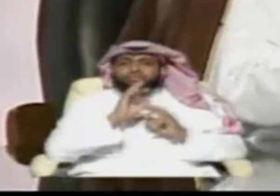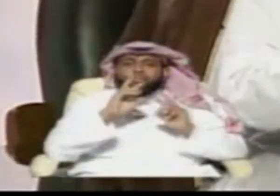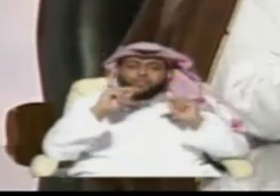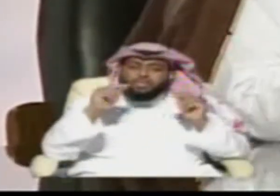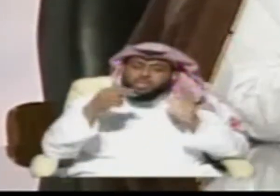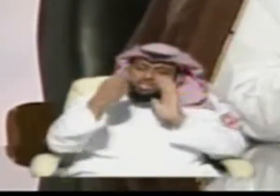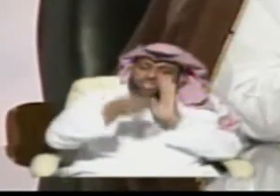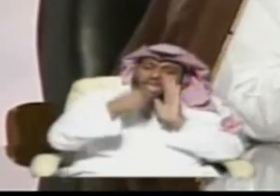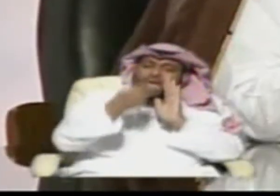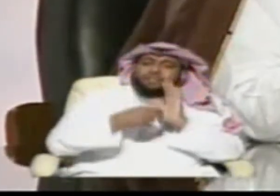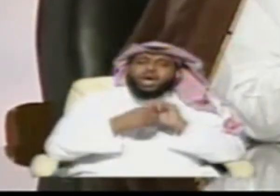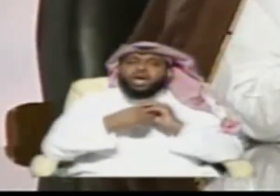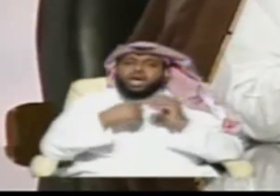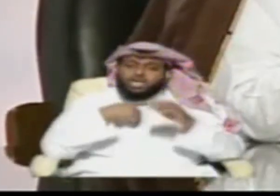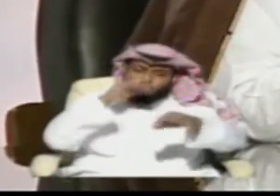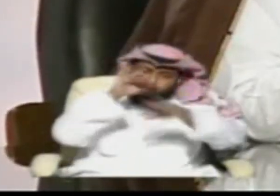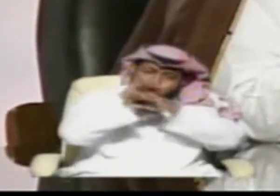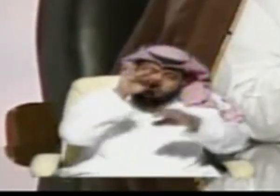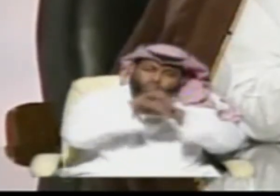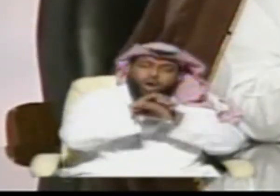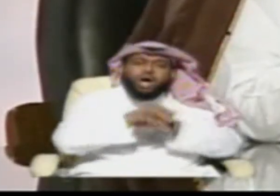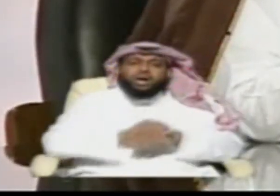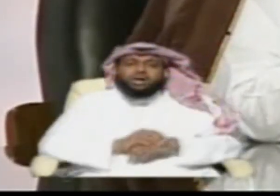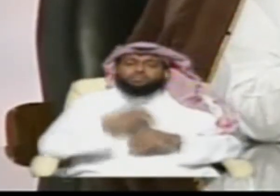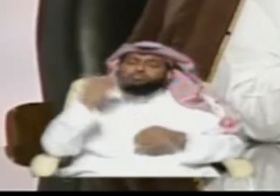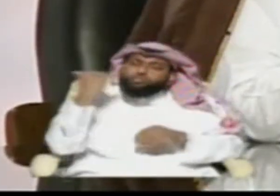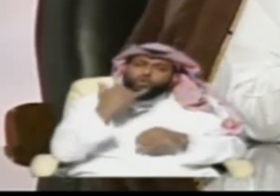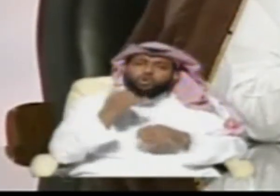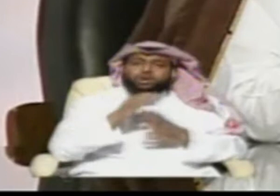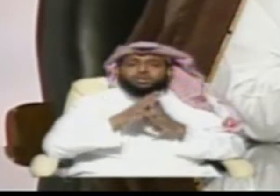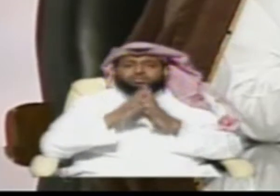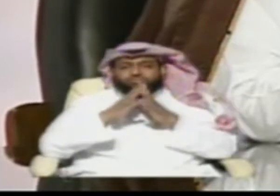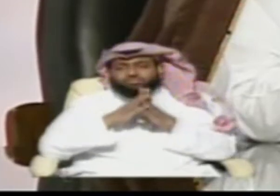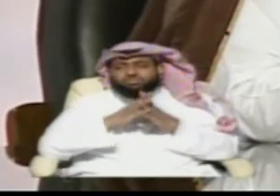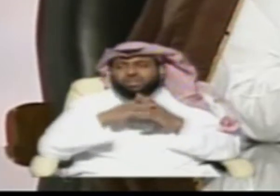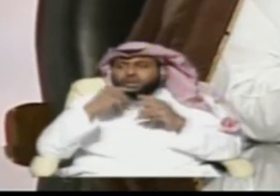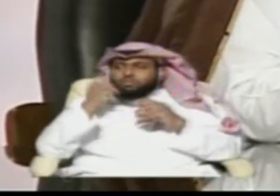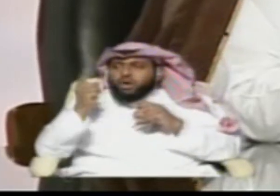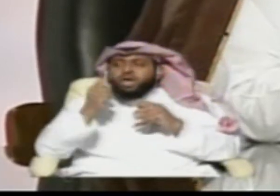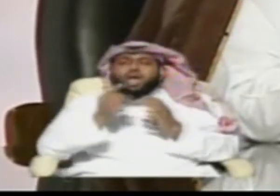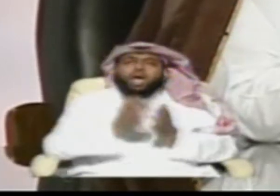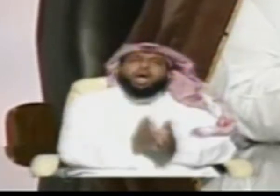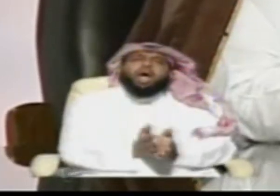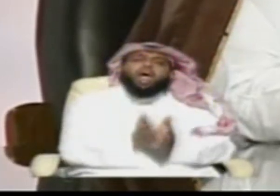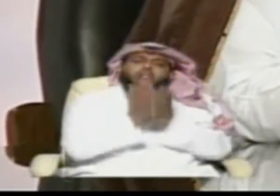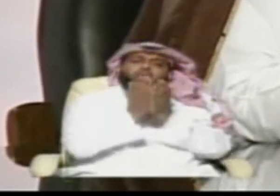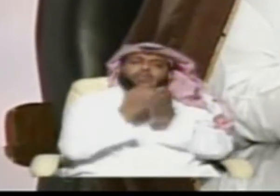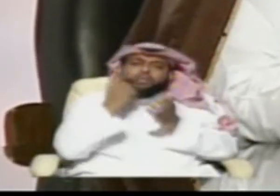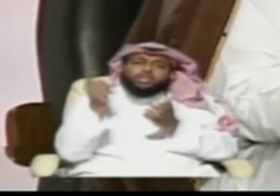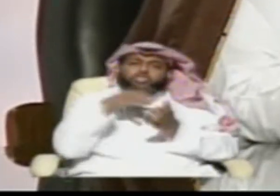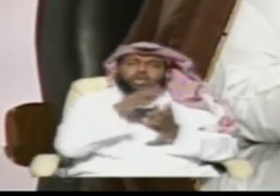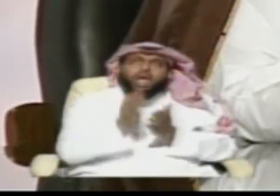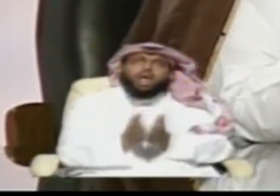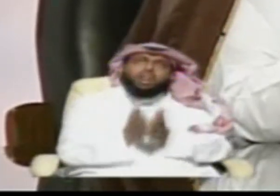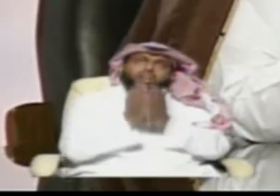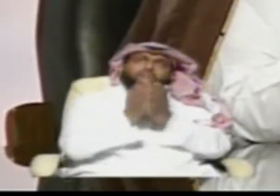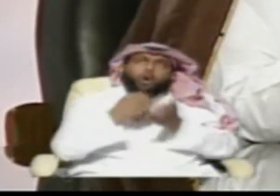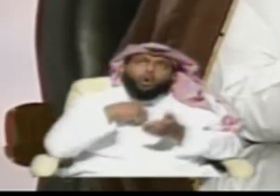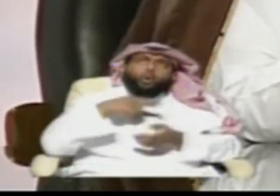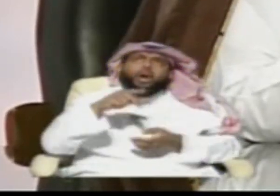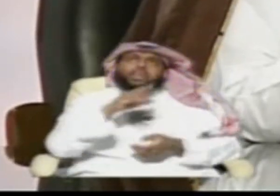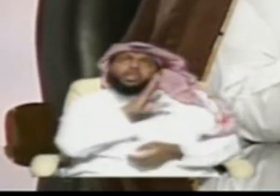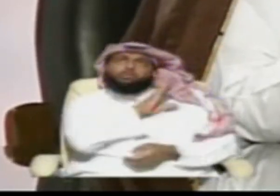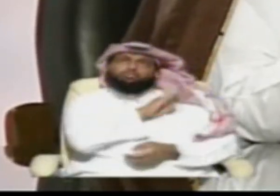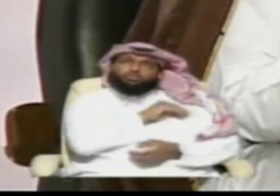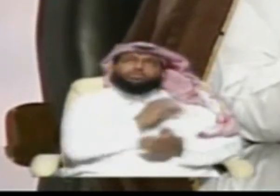رفعت يديك إلى الله تعالى فقل يا رب إخواني أصابهم من المس والضر ما أنت به عليم، فاكشف الضر